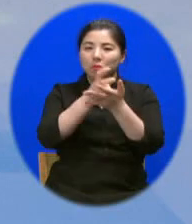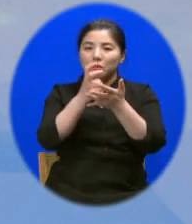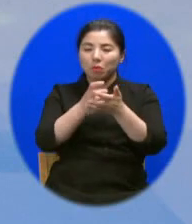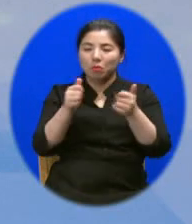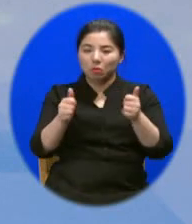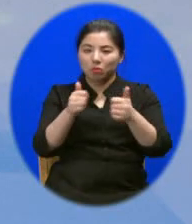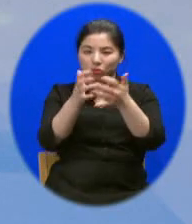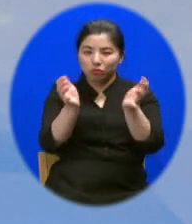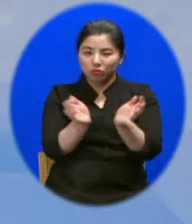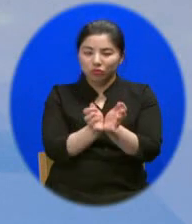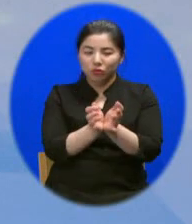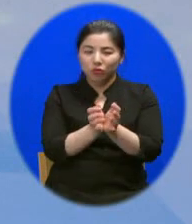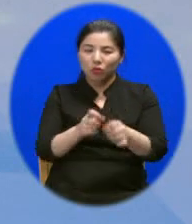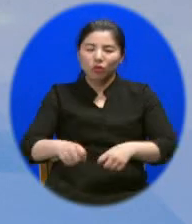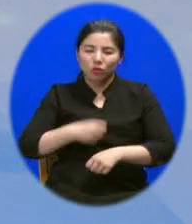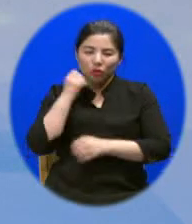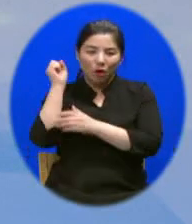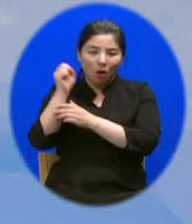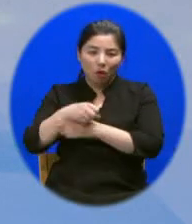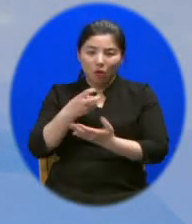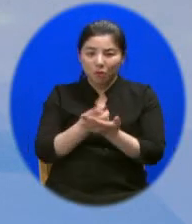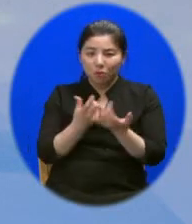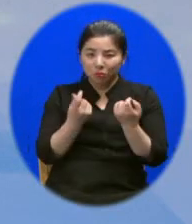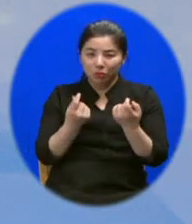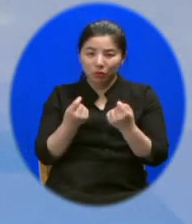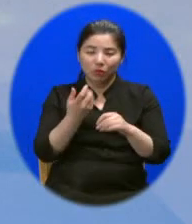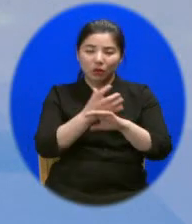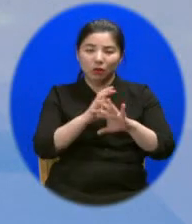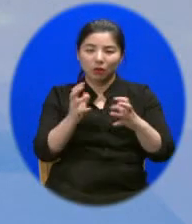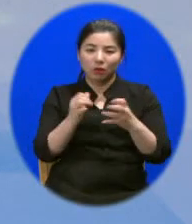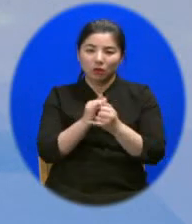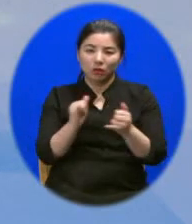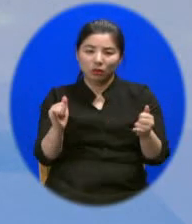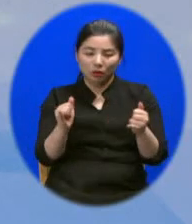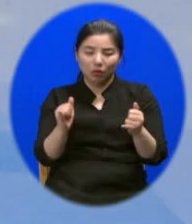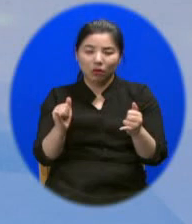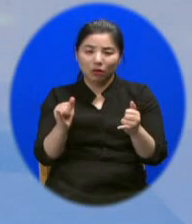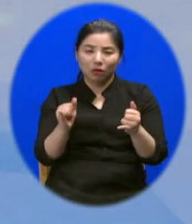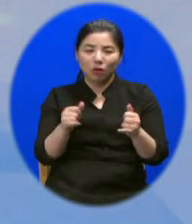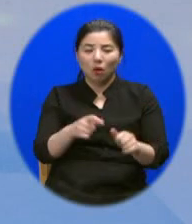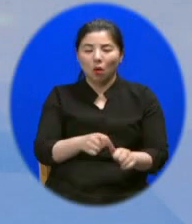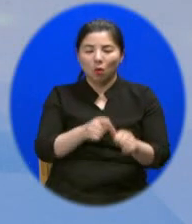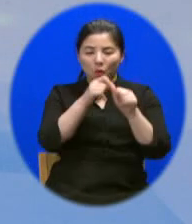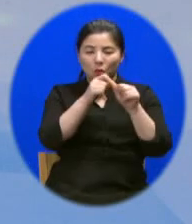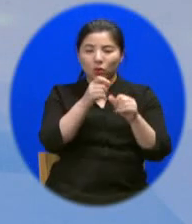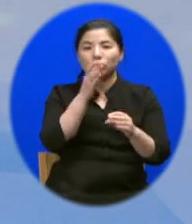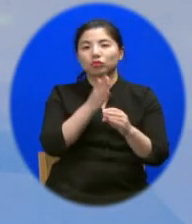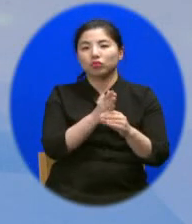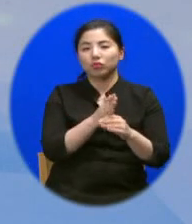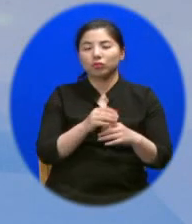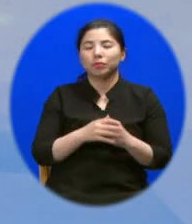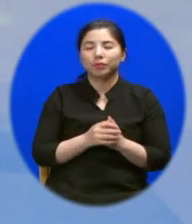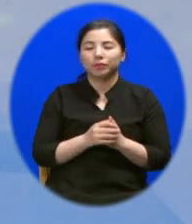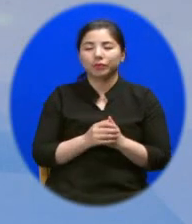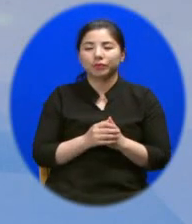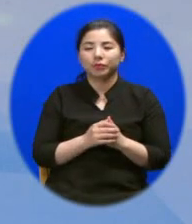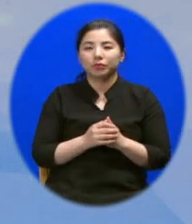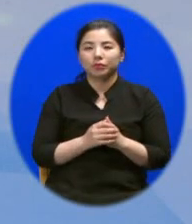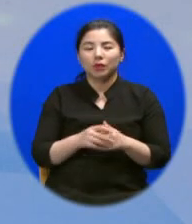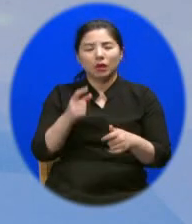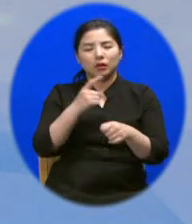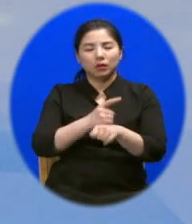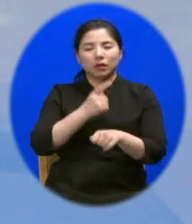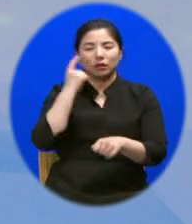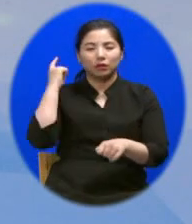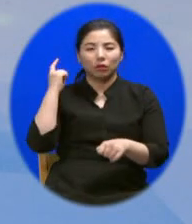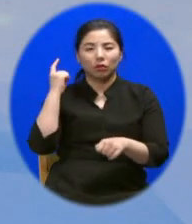사실상의 허가 재처럼 그 외국인 근로자가 고용 되고 있는 방식이 거든요 작년